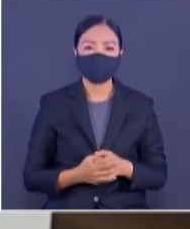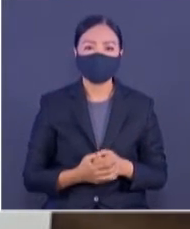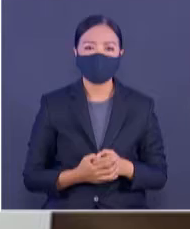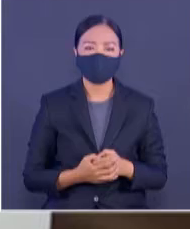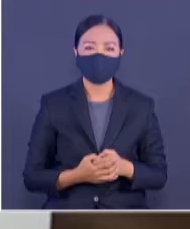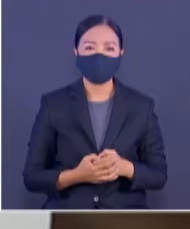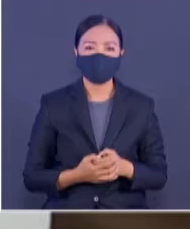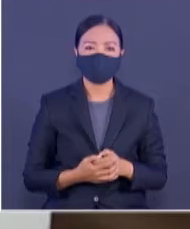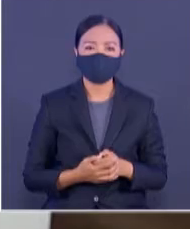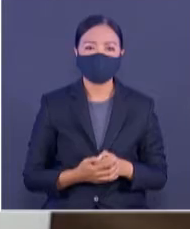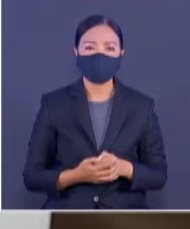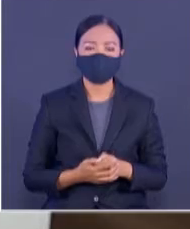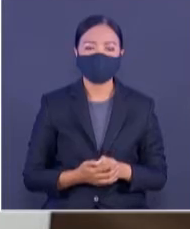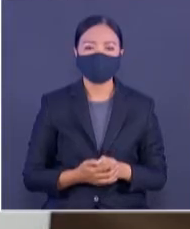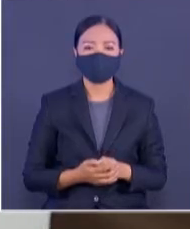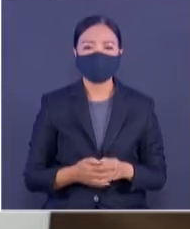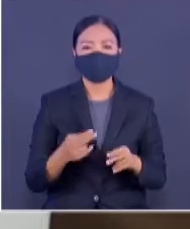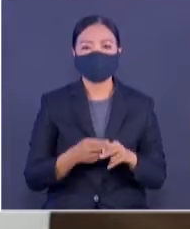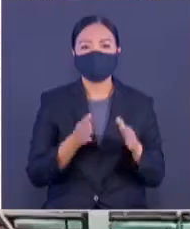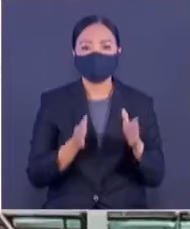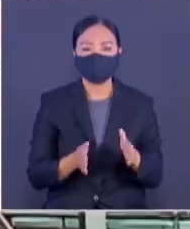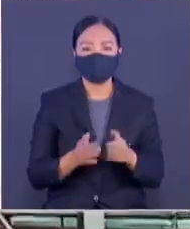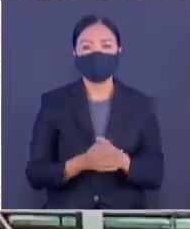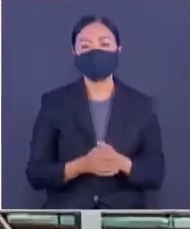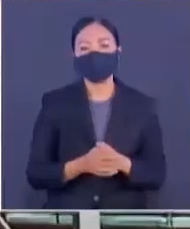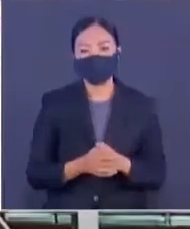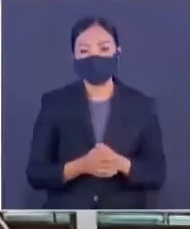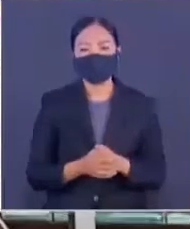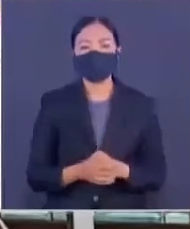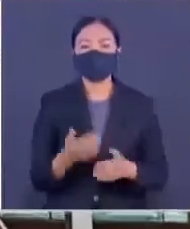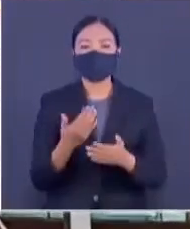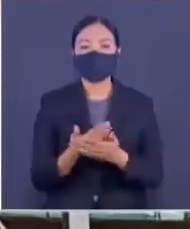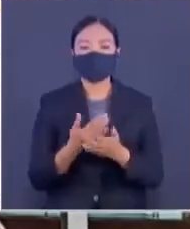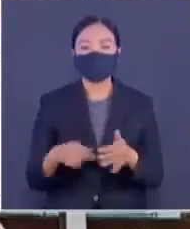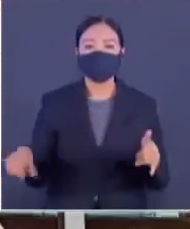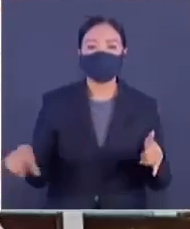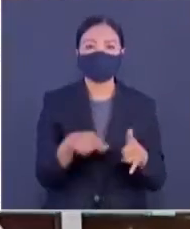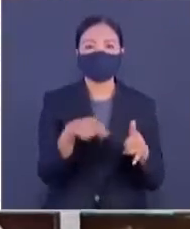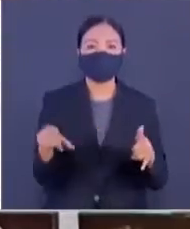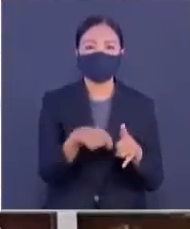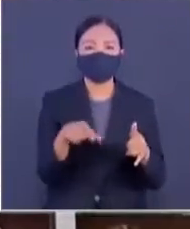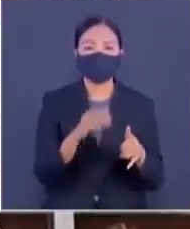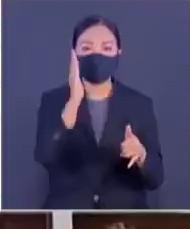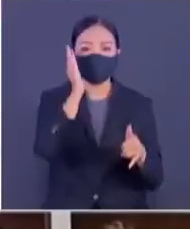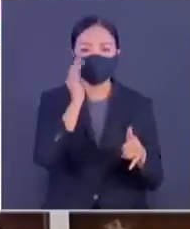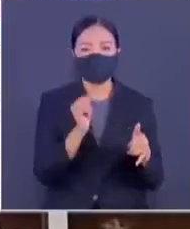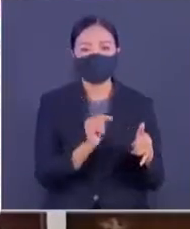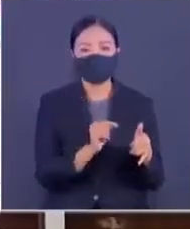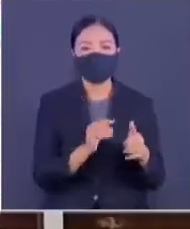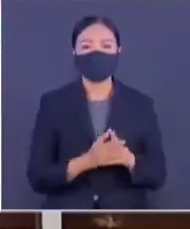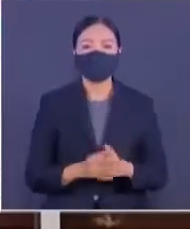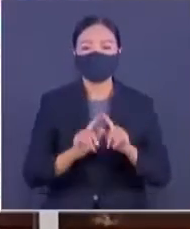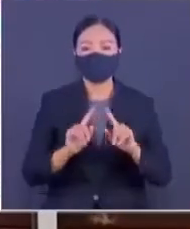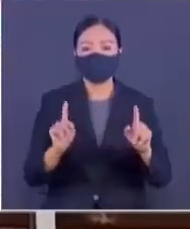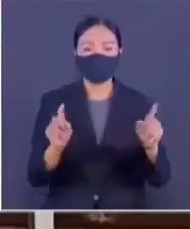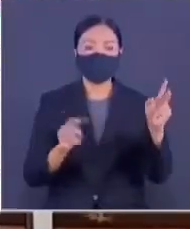อันนี้เป็นชื่อบัญชีบุคคลก็มีผู้เสียหายเนี่ยโอนเงินเข้าไปที่บัญชีของนายคนนี้พอสมควรนะครับทีนี้จากการตร